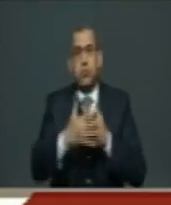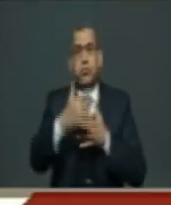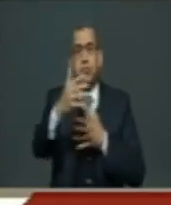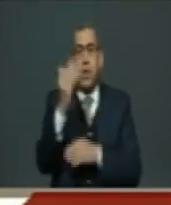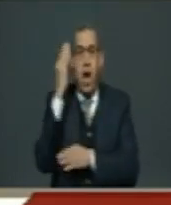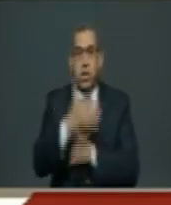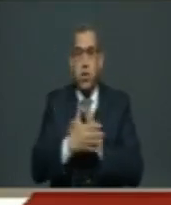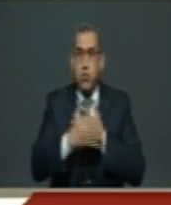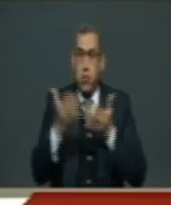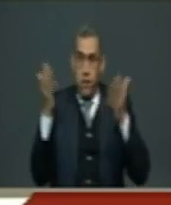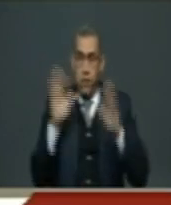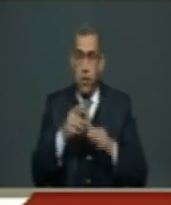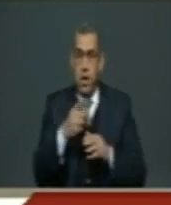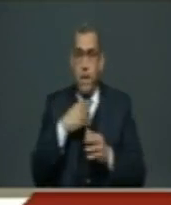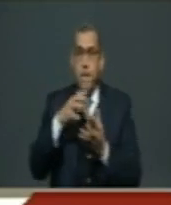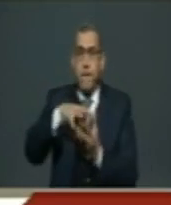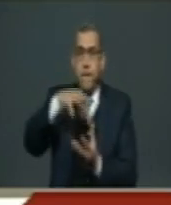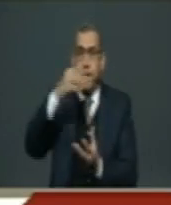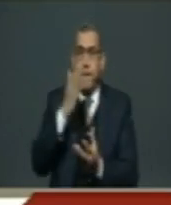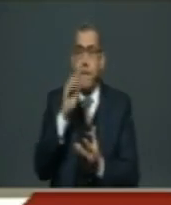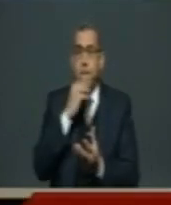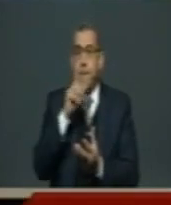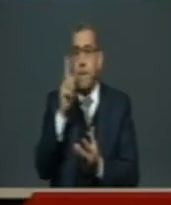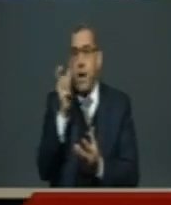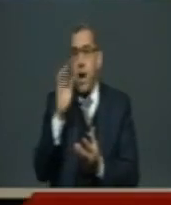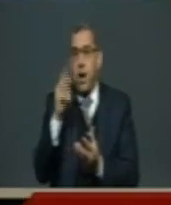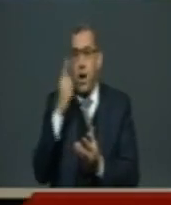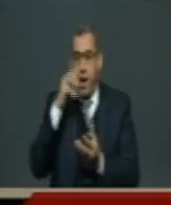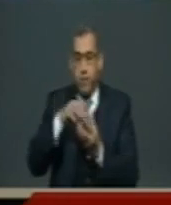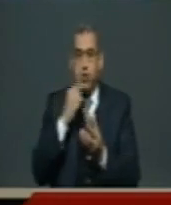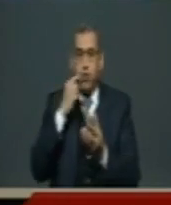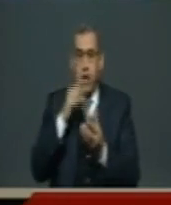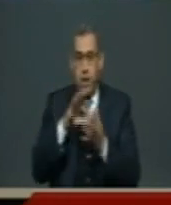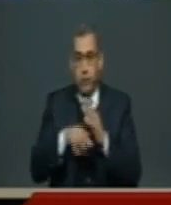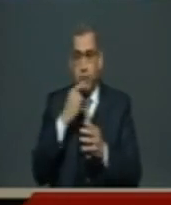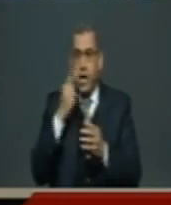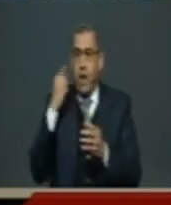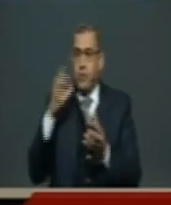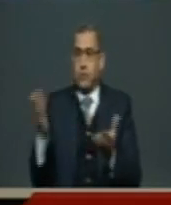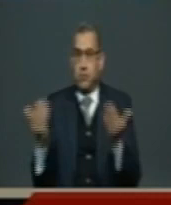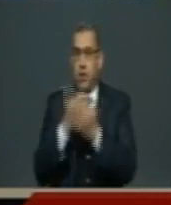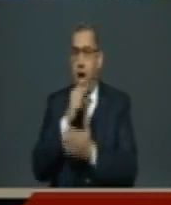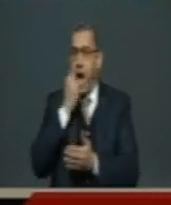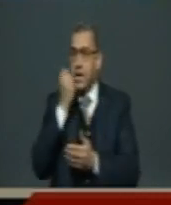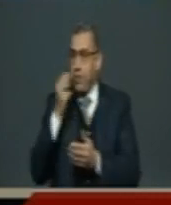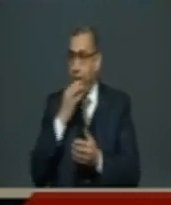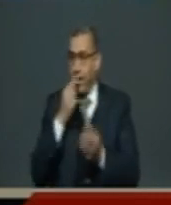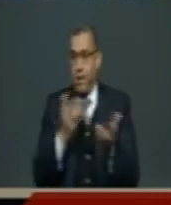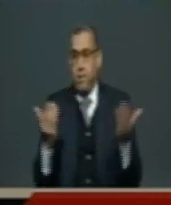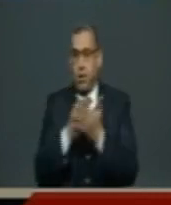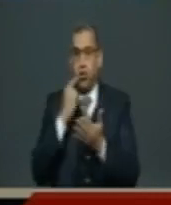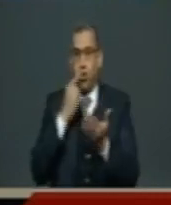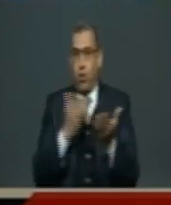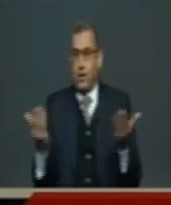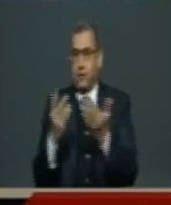جدا من البنجر ادت الى تعويض النقص في زراعة قصب السكر. والنهاردة